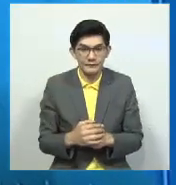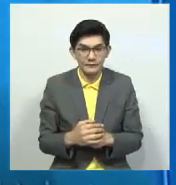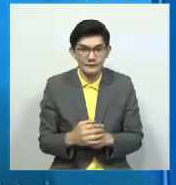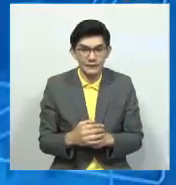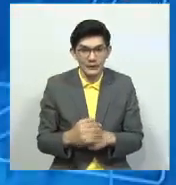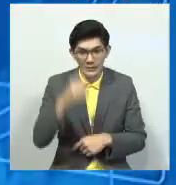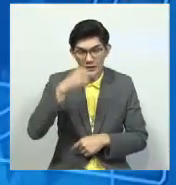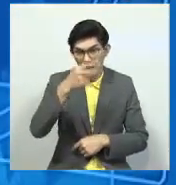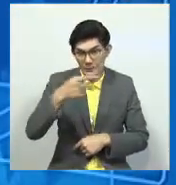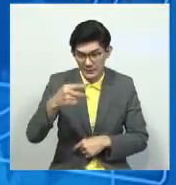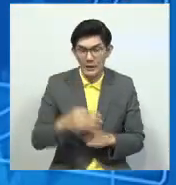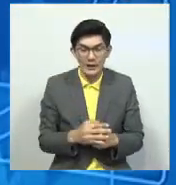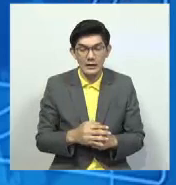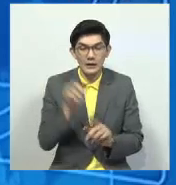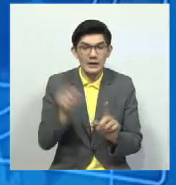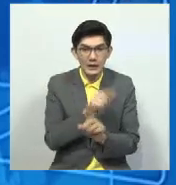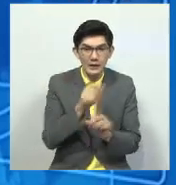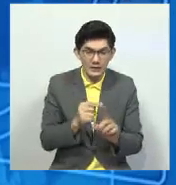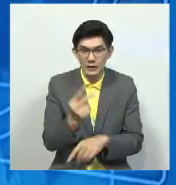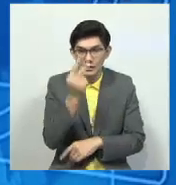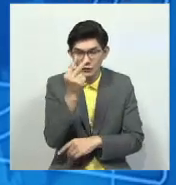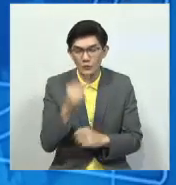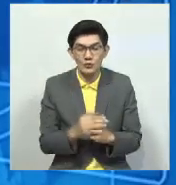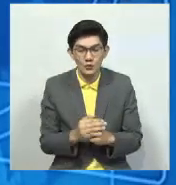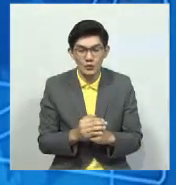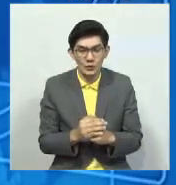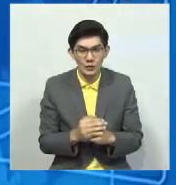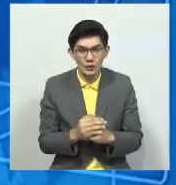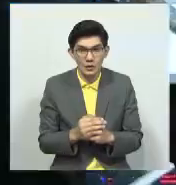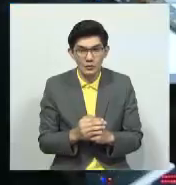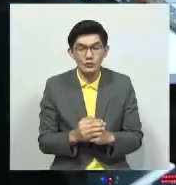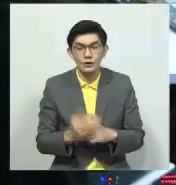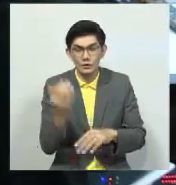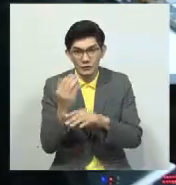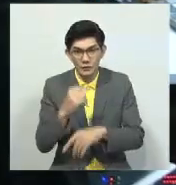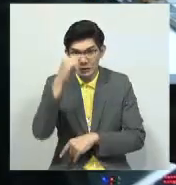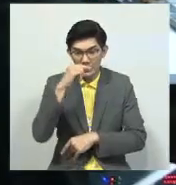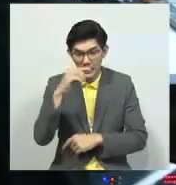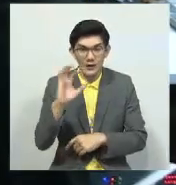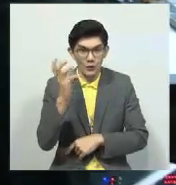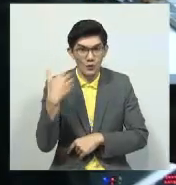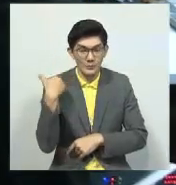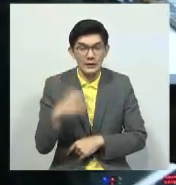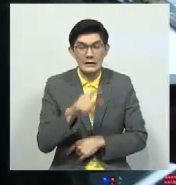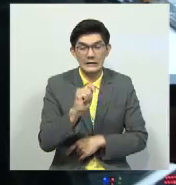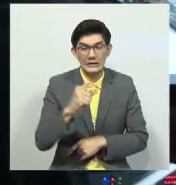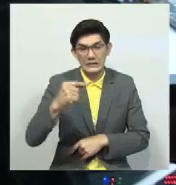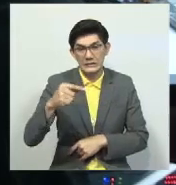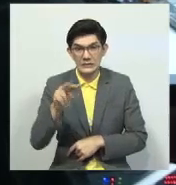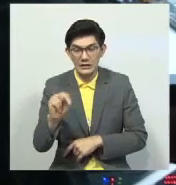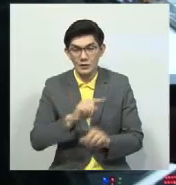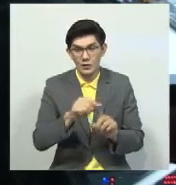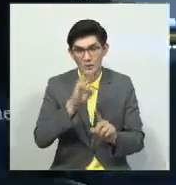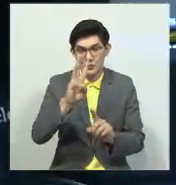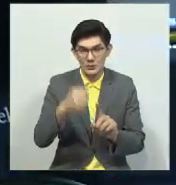ในภาคภาษาไทยส่วนภาษาอังกฤษติดตามได้ทางไทยทีวี Global Network หรือ TGN